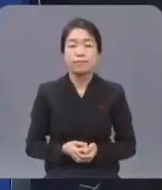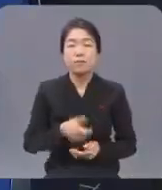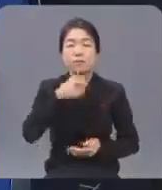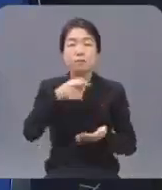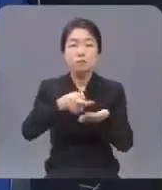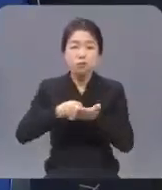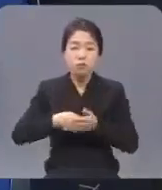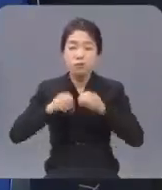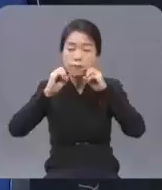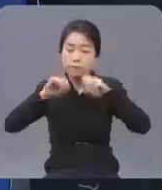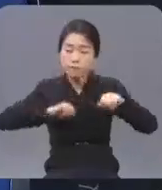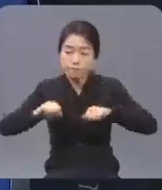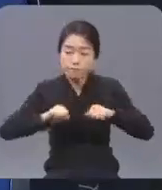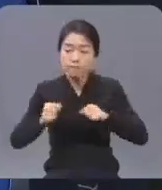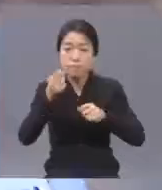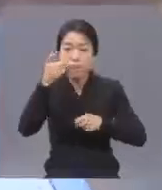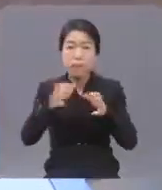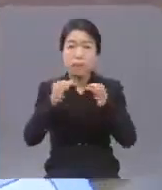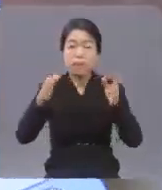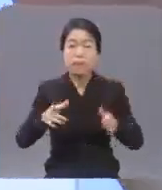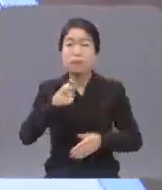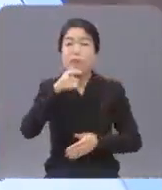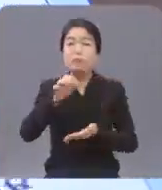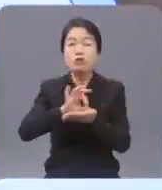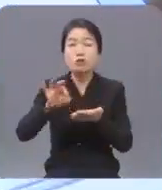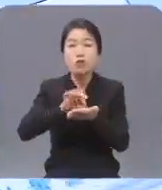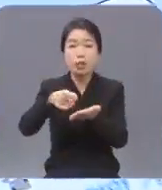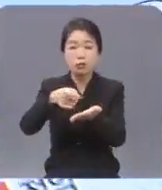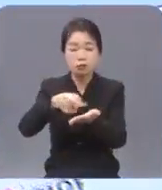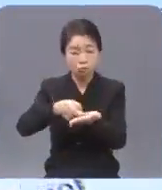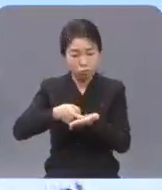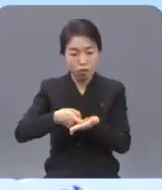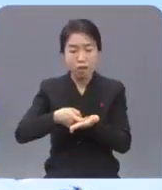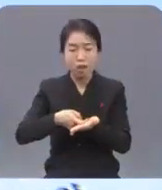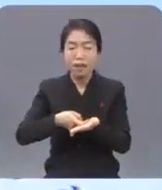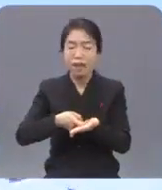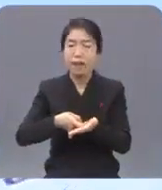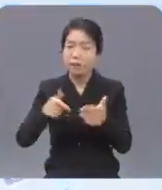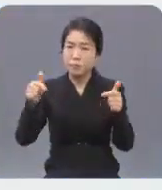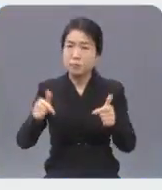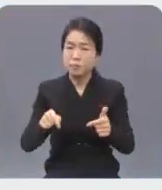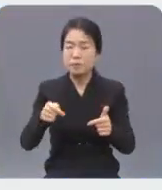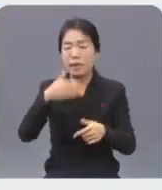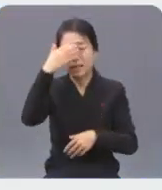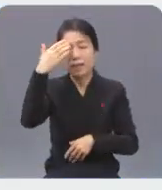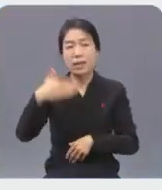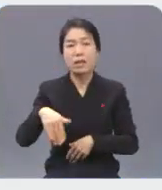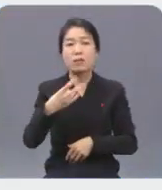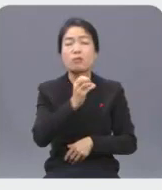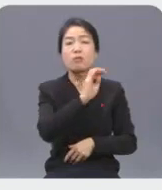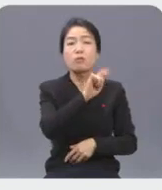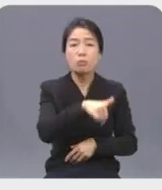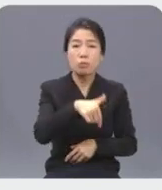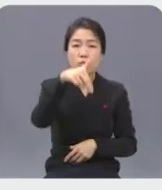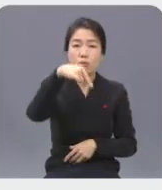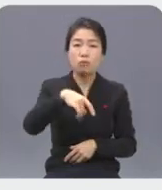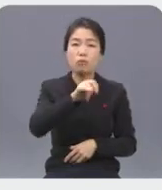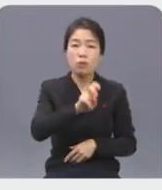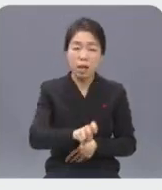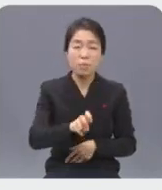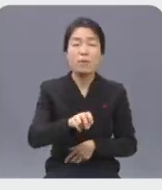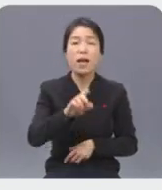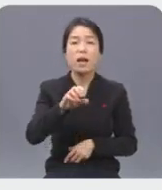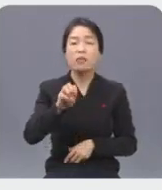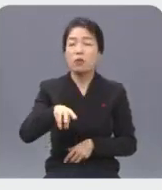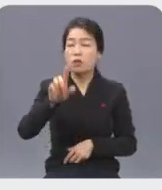절약 캠페인을 진행한 한달 사이 물 사용량이 줄어든 건 그나마 다행입니다. 동복호와 주화물을 포함한 광주시의